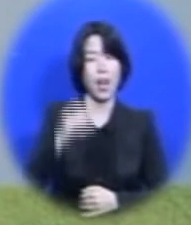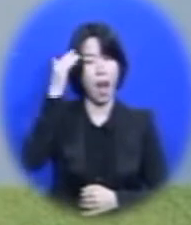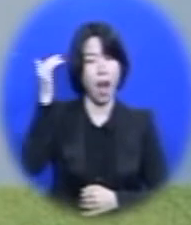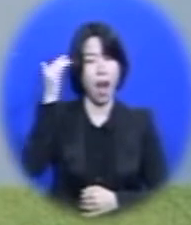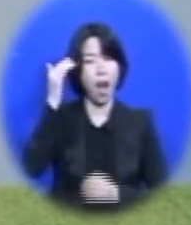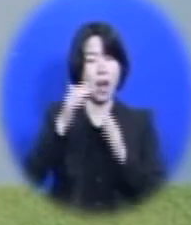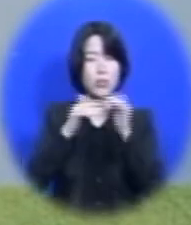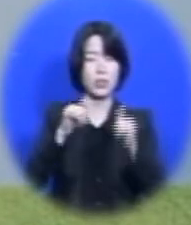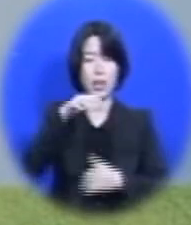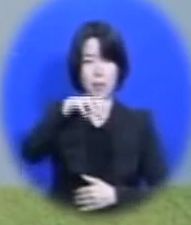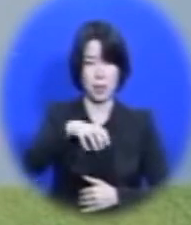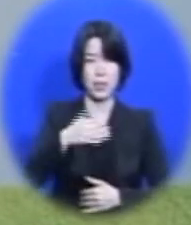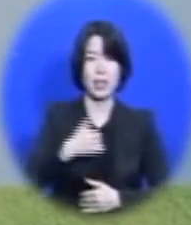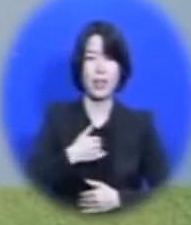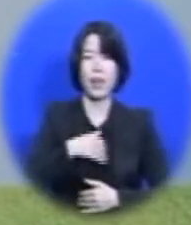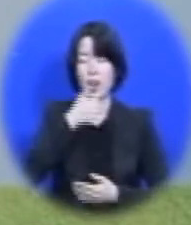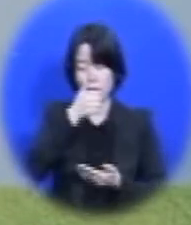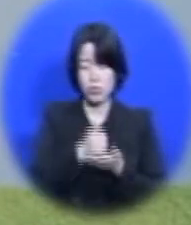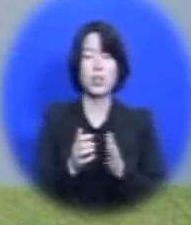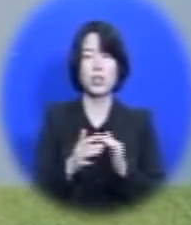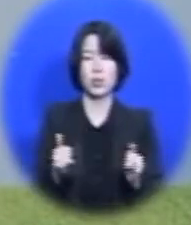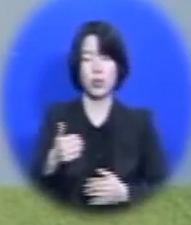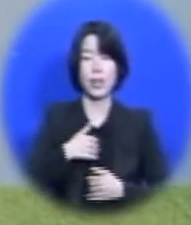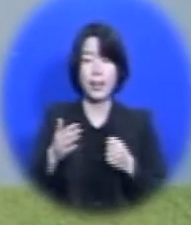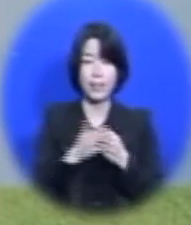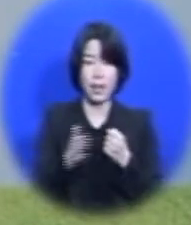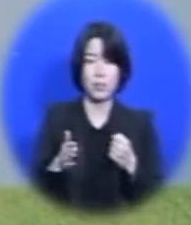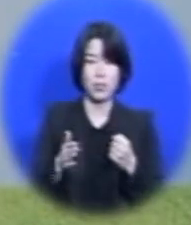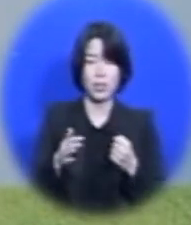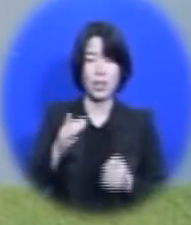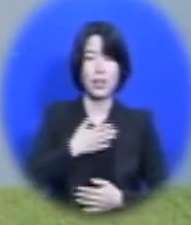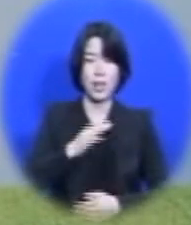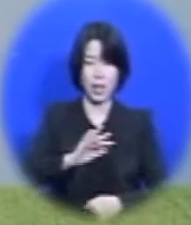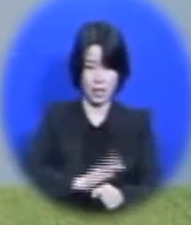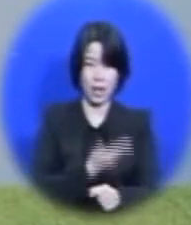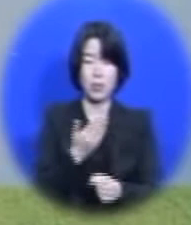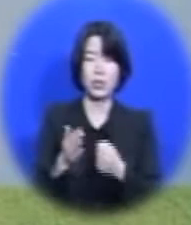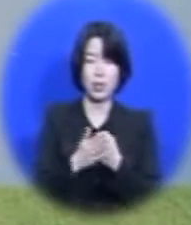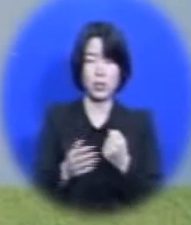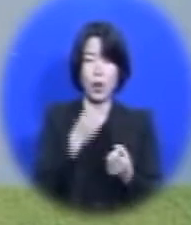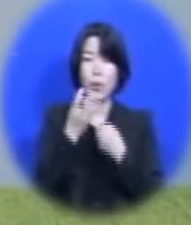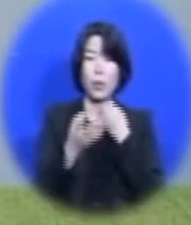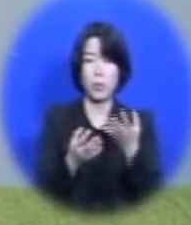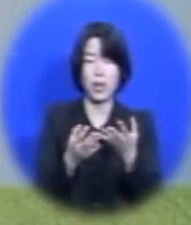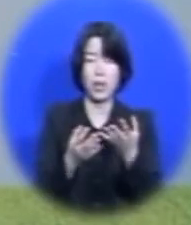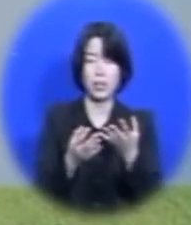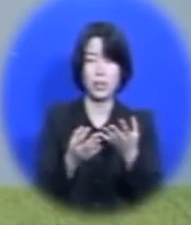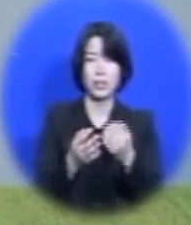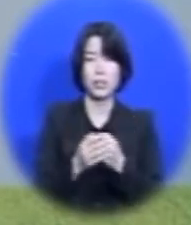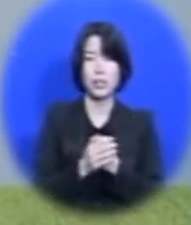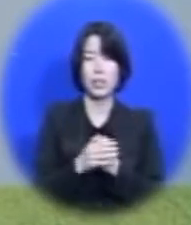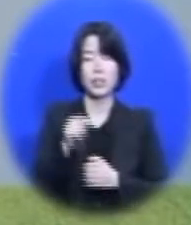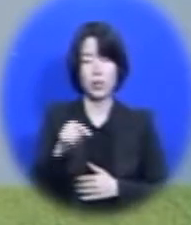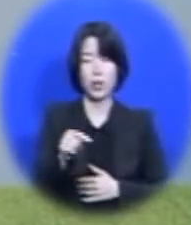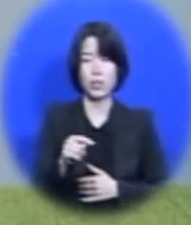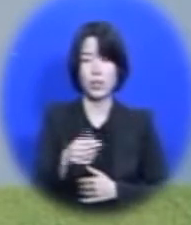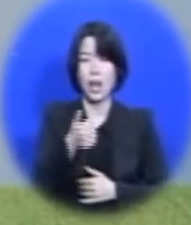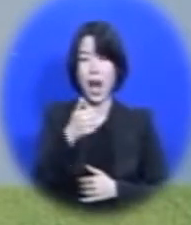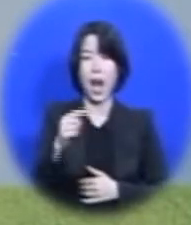교인들 앞에서 내가 죄인이고 나 때문이고 내 잘못 때문이라는 고백을 하는 것은 그것은